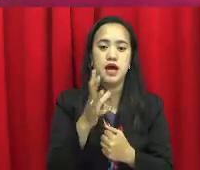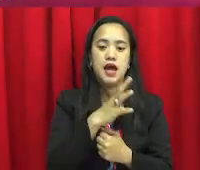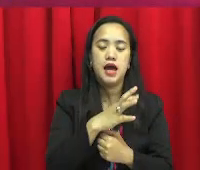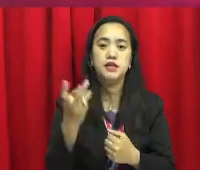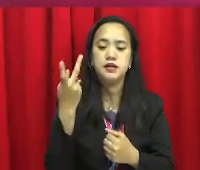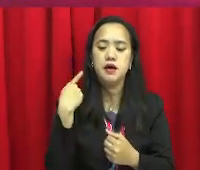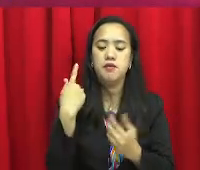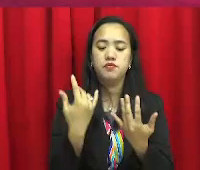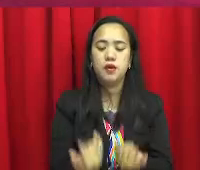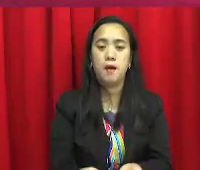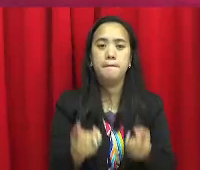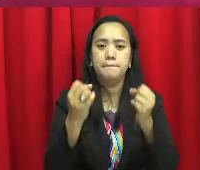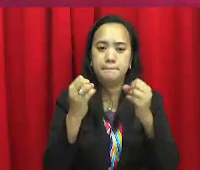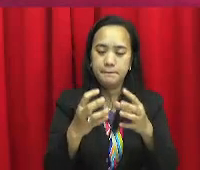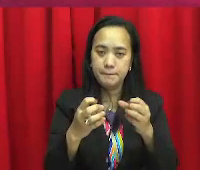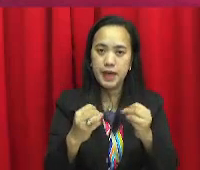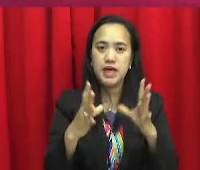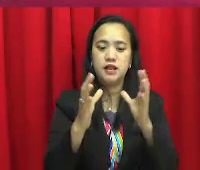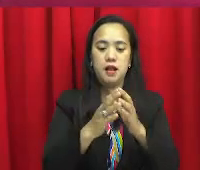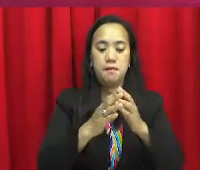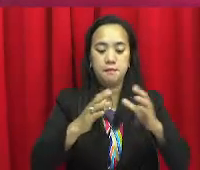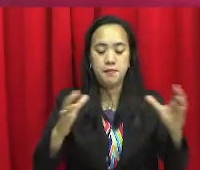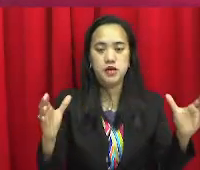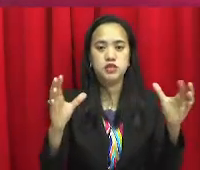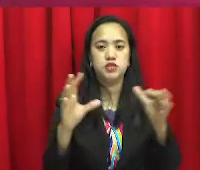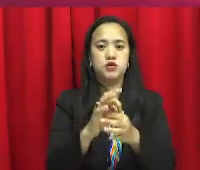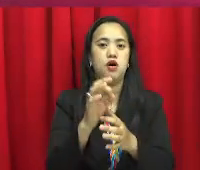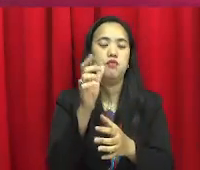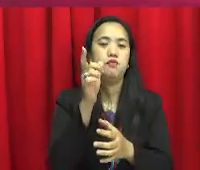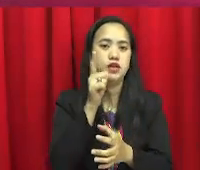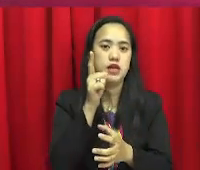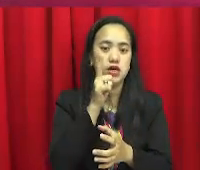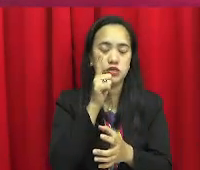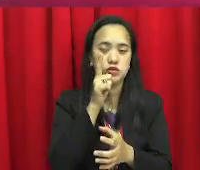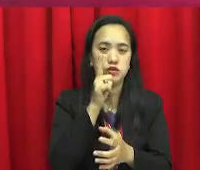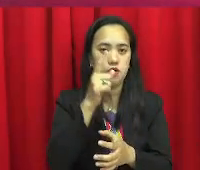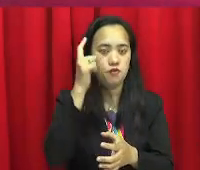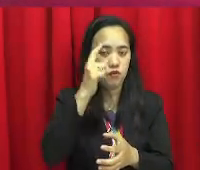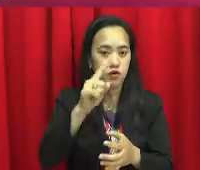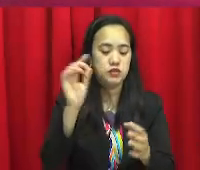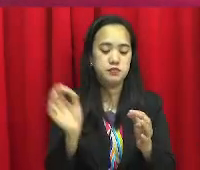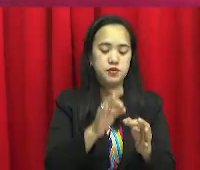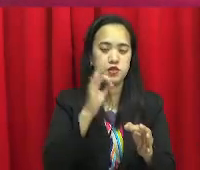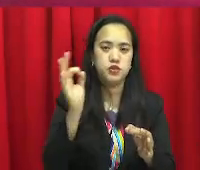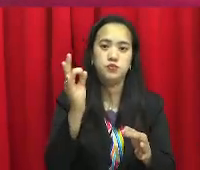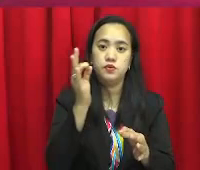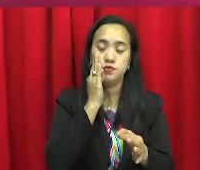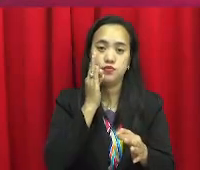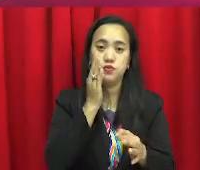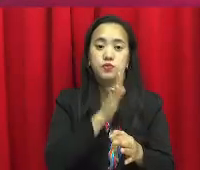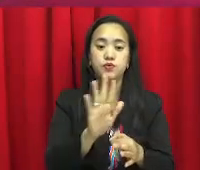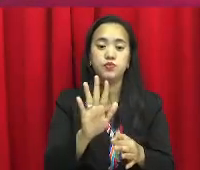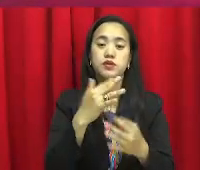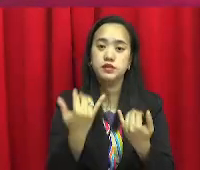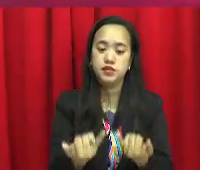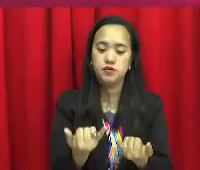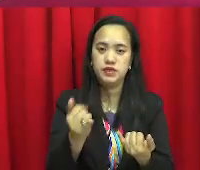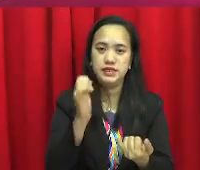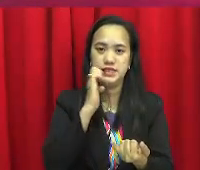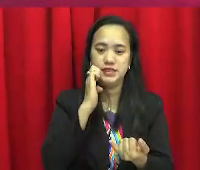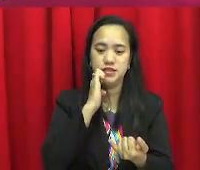Lunch, totoo naman po, akalain nyo, kayo ngayon ay nananangalian ng physical and at the same